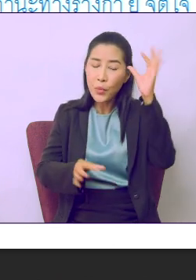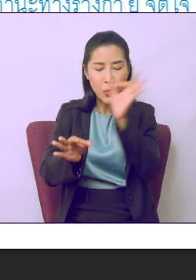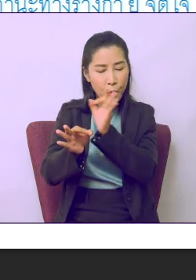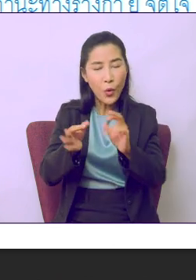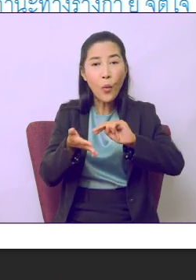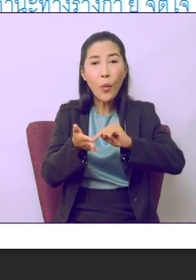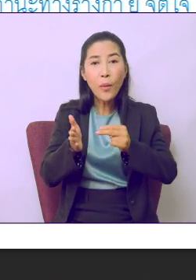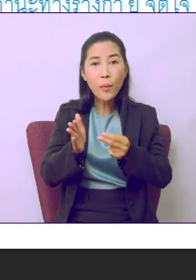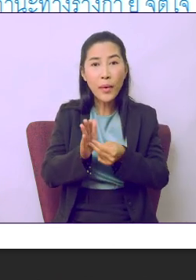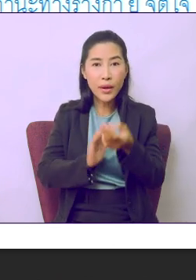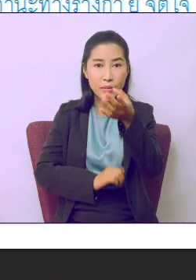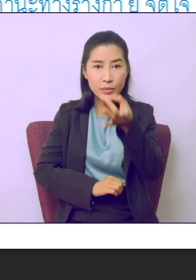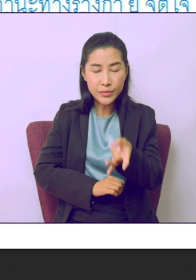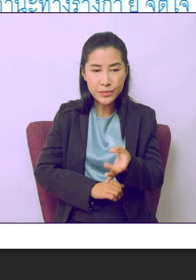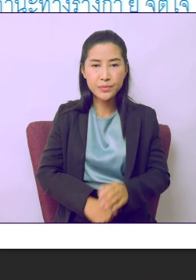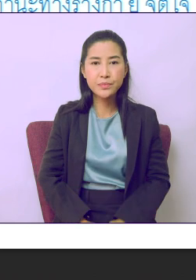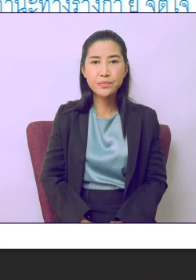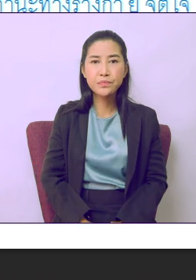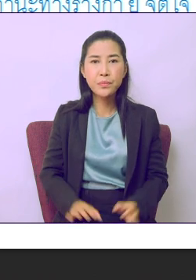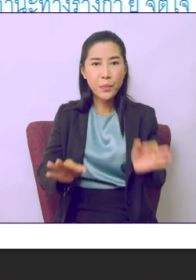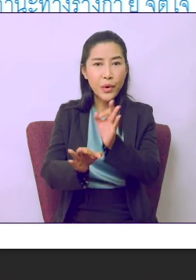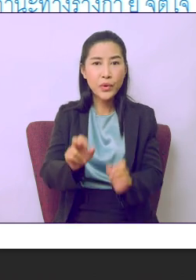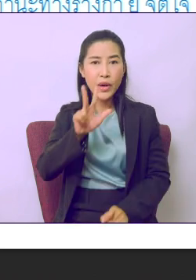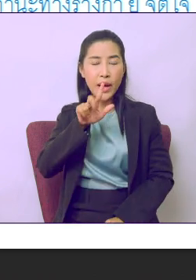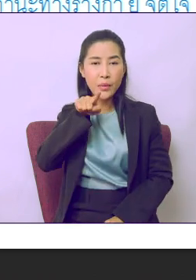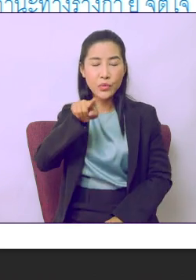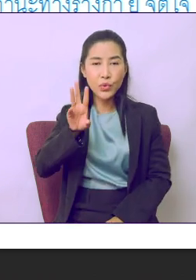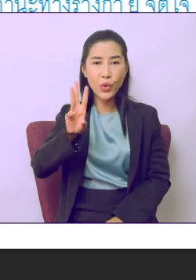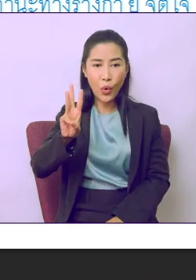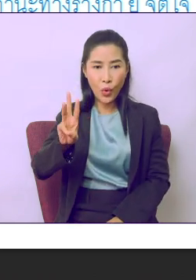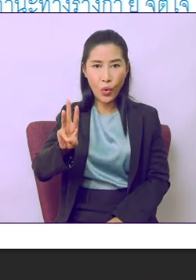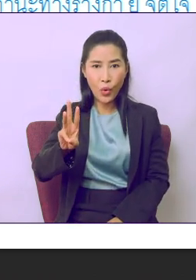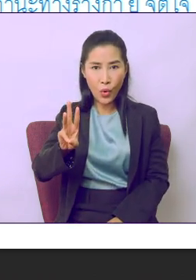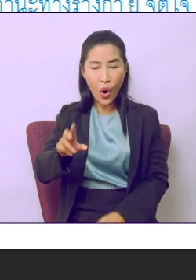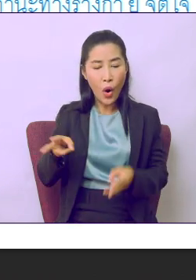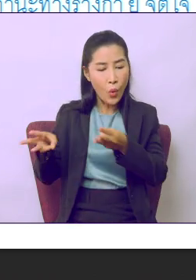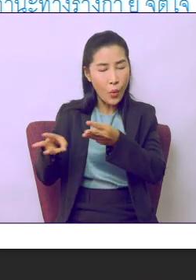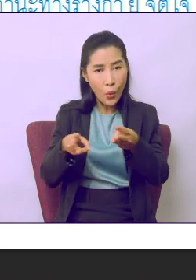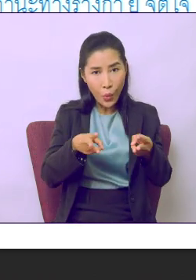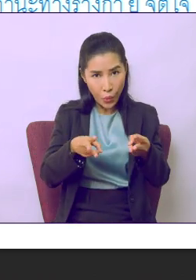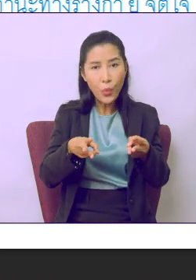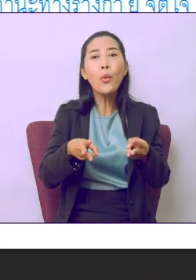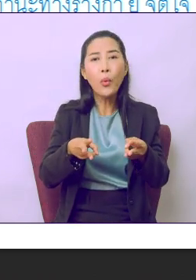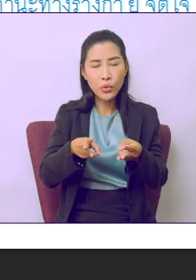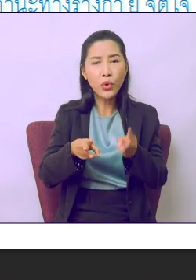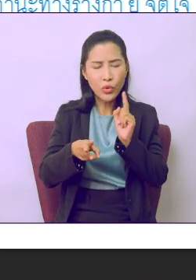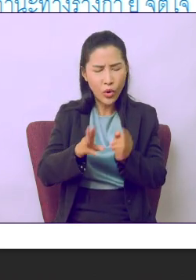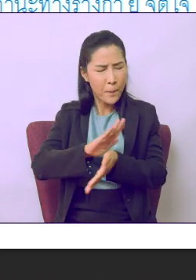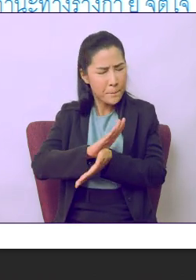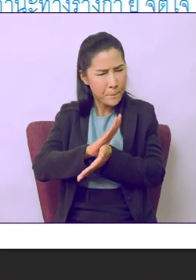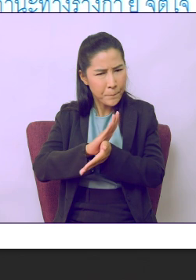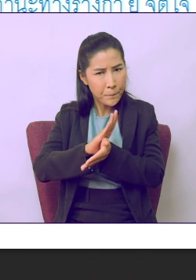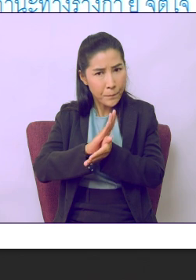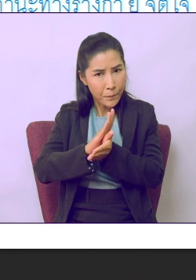มานะครับอ่าประโยคที่ 3.6เนี่ยเา้านะครับก็กล่าวว่าหลักของการฝึกโยคะเนี่ยควรจะปรับให้สอดคล้องกับ